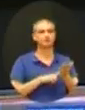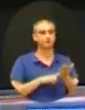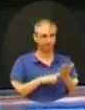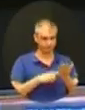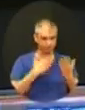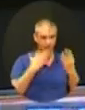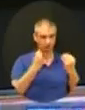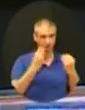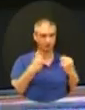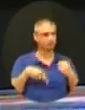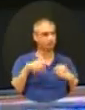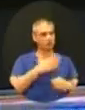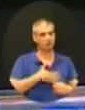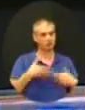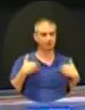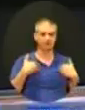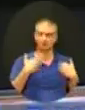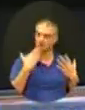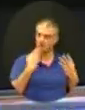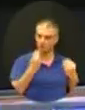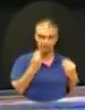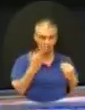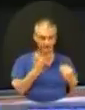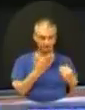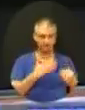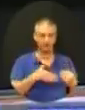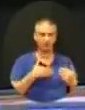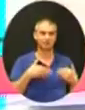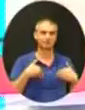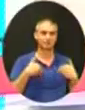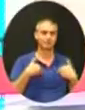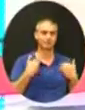כן. ותודה רבה ושיהיה חג שמח. תודה רבה לך וחג שמח. ובזה אנחנו...